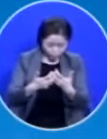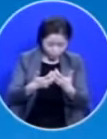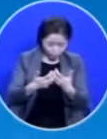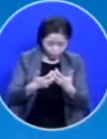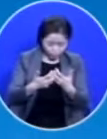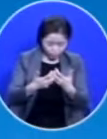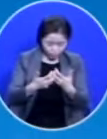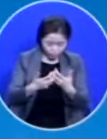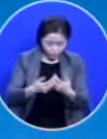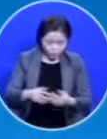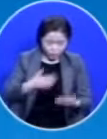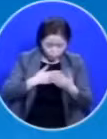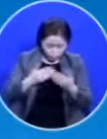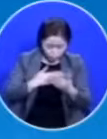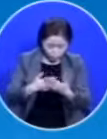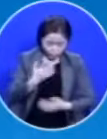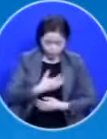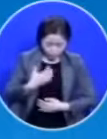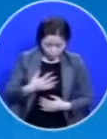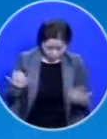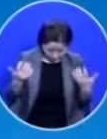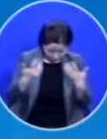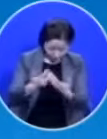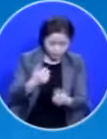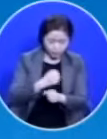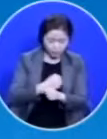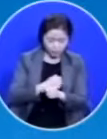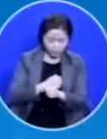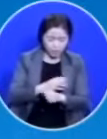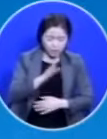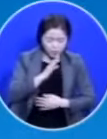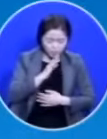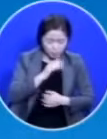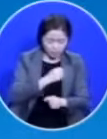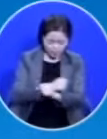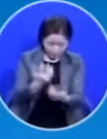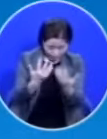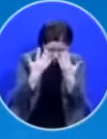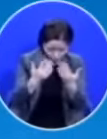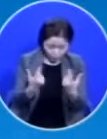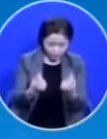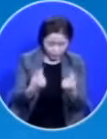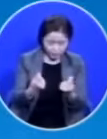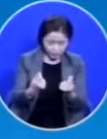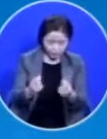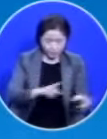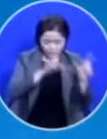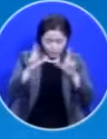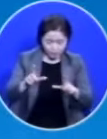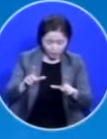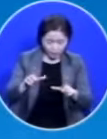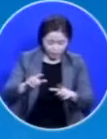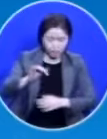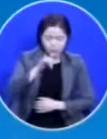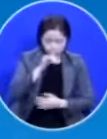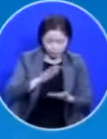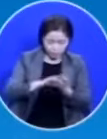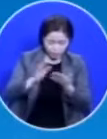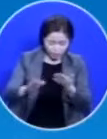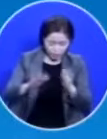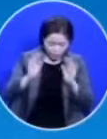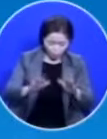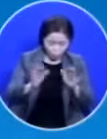가득차고 두려움과 염려로 가득차고 정말 감옥살이 하는 것처럼 살기도 했습니다